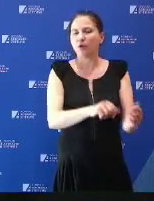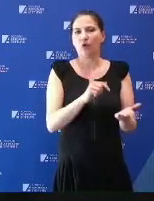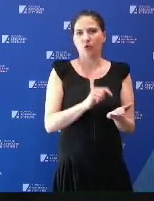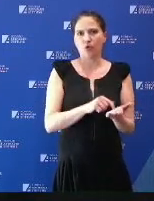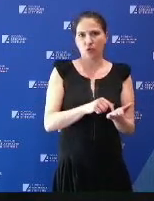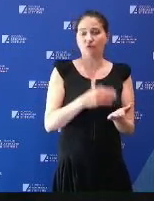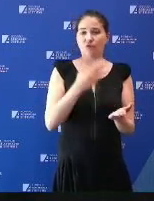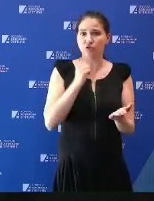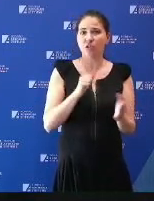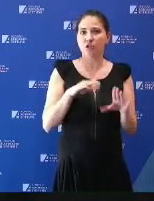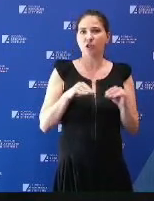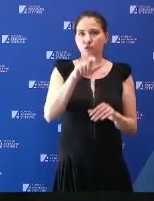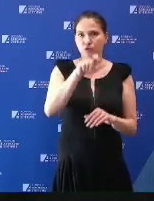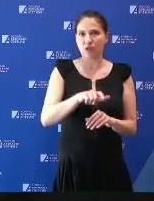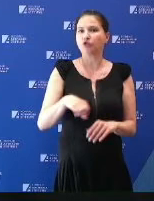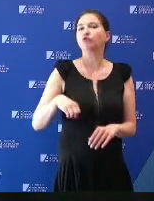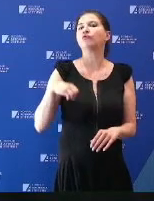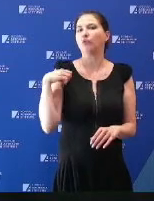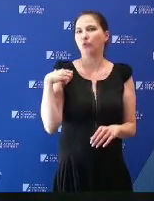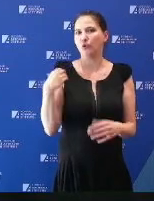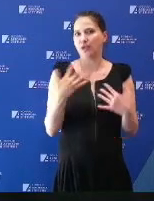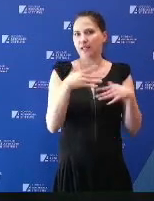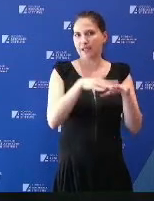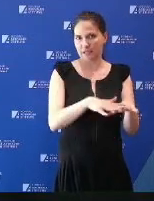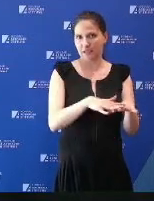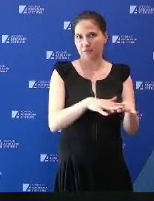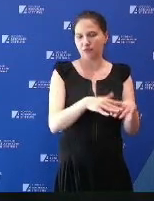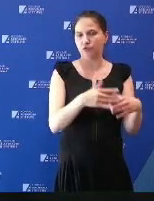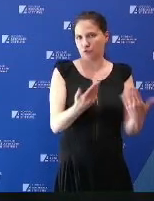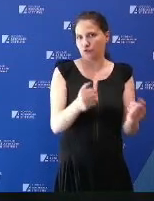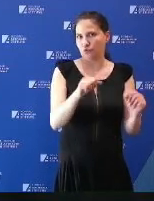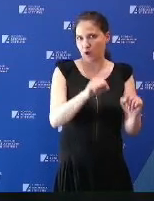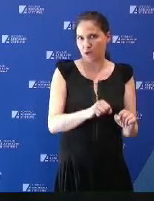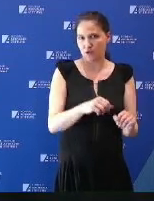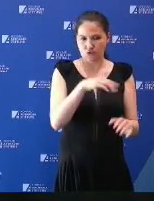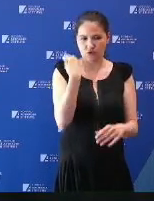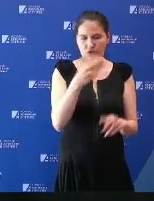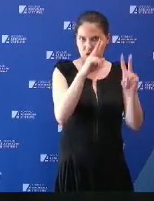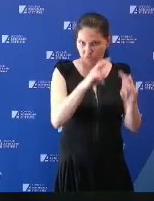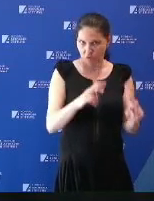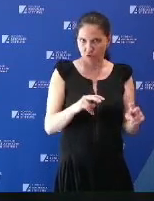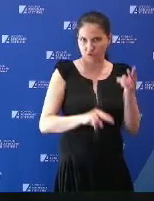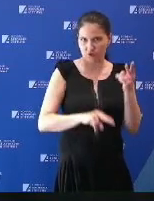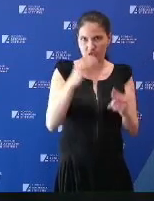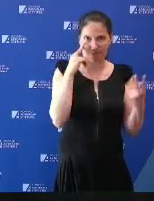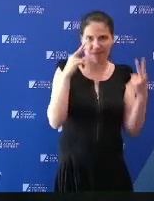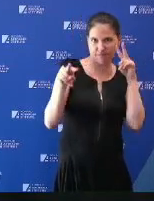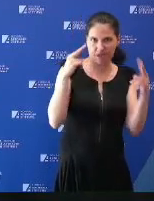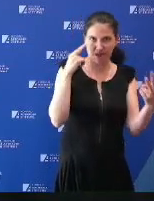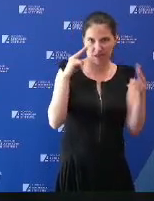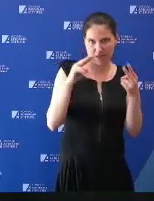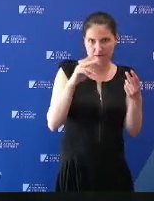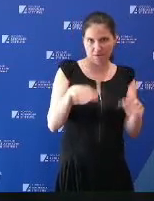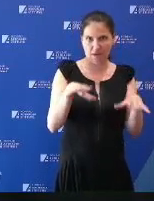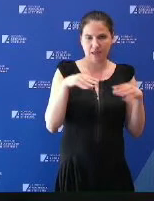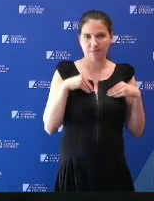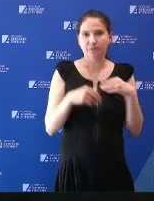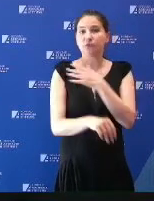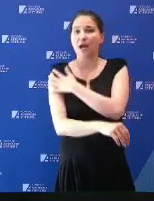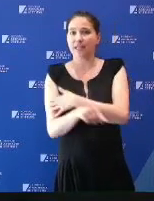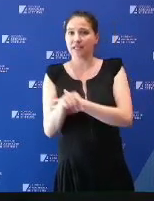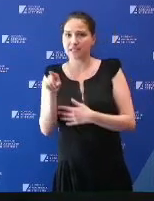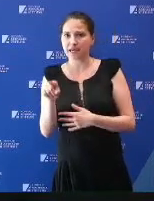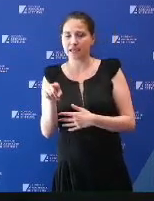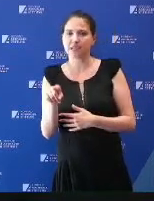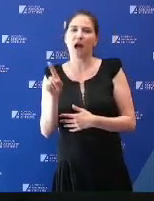zu integrieren und so Forschung aus verschiedenen Blickwinkeln auch betrachten zu können. Und zum anderen wollen wir aber, und das ist eine unserer